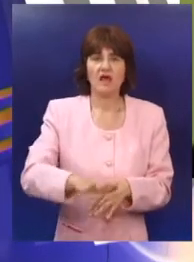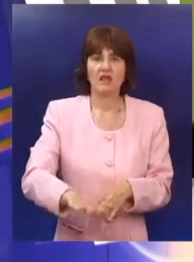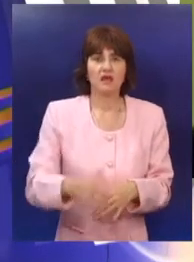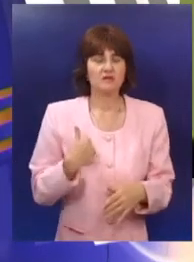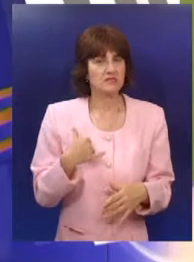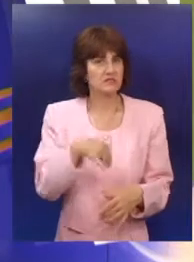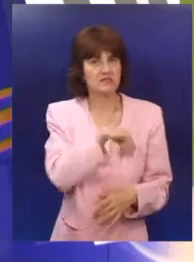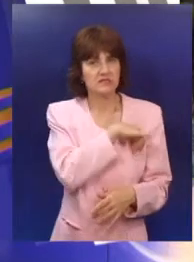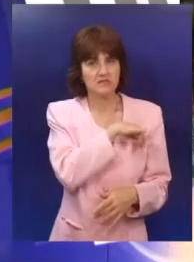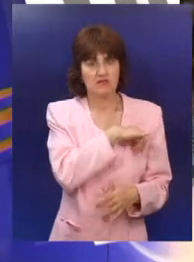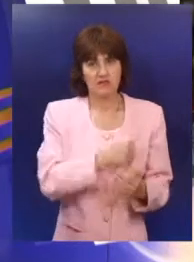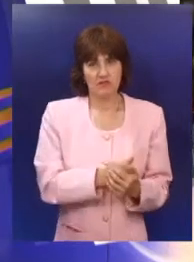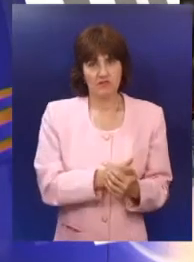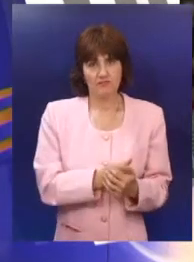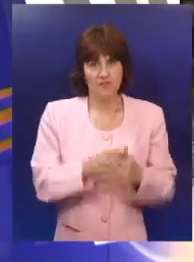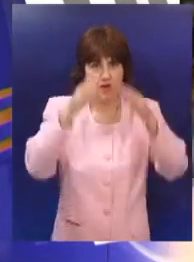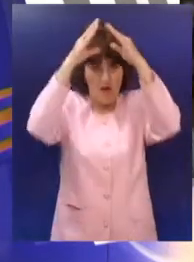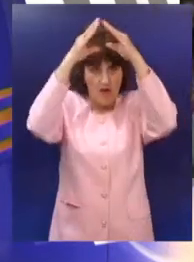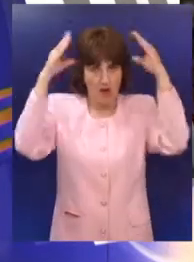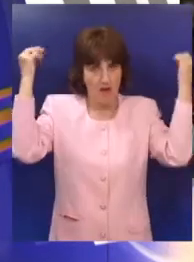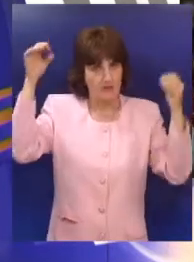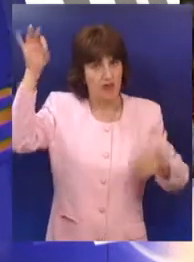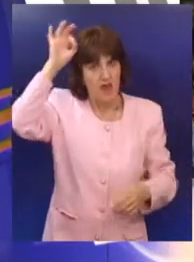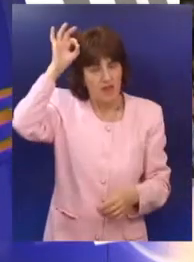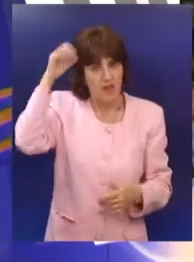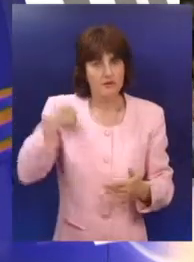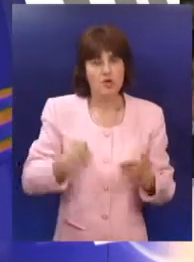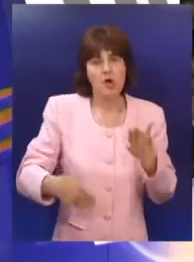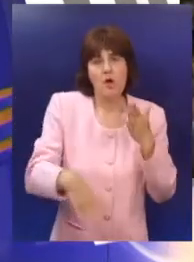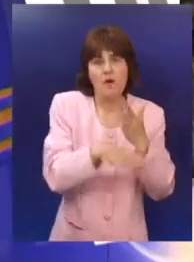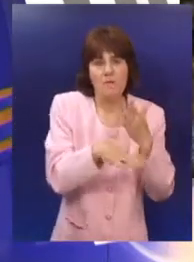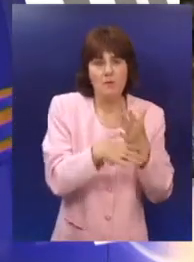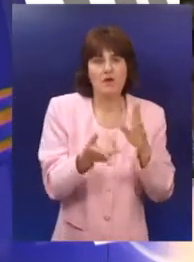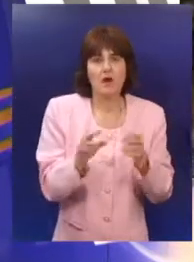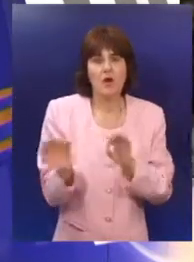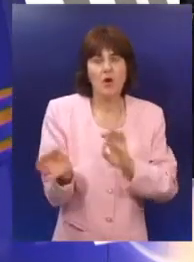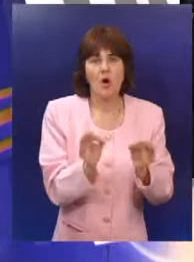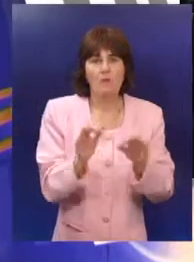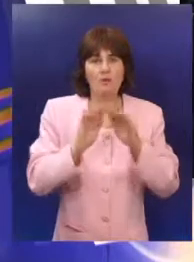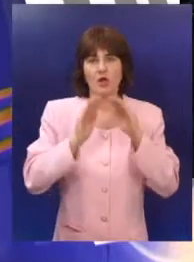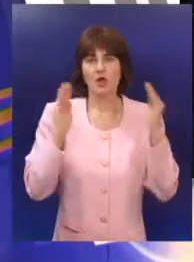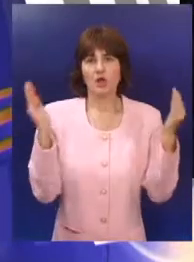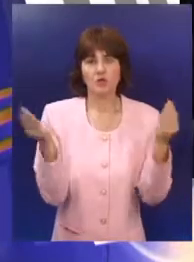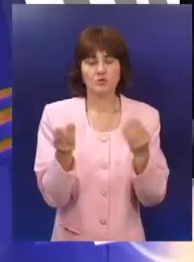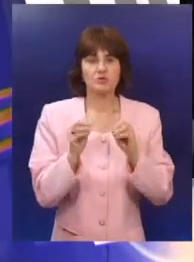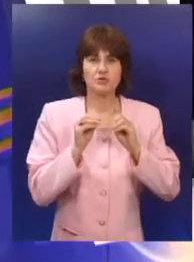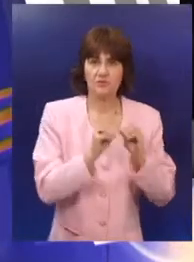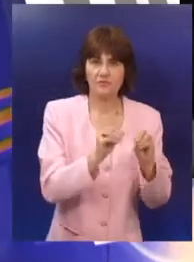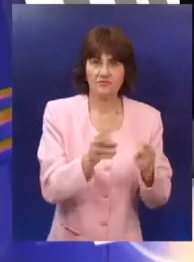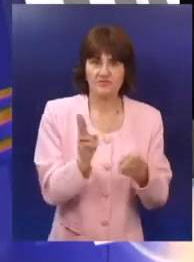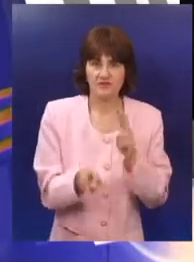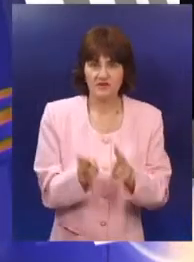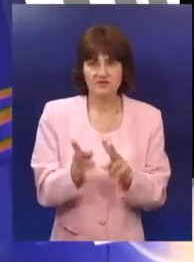deci posebno zanimljivom. Ambasada Nemačke je pomogla lokalnoj samoupravi Subotice u tehničkom opremanju učionica i kroz stručni